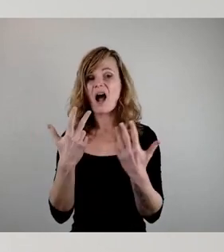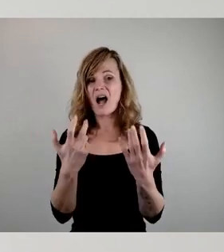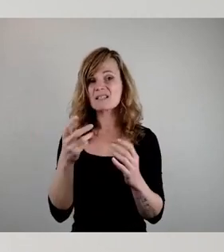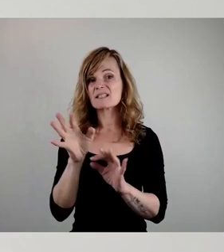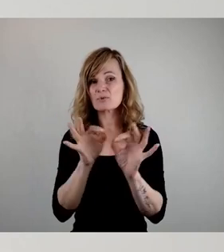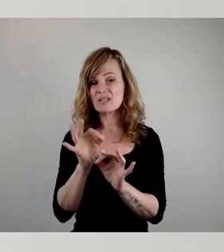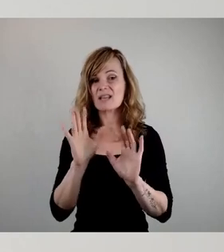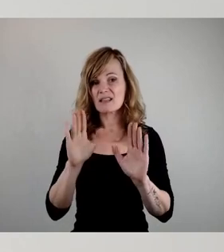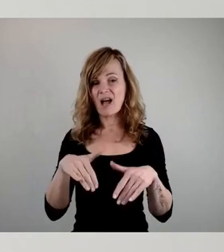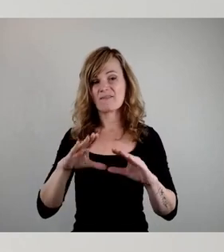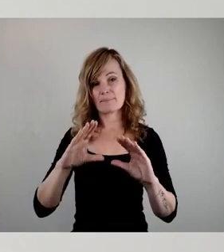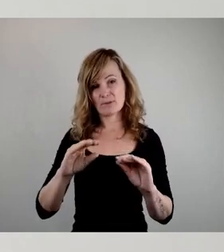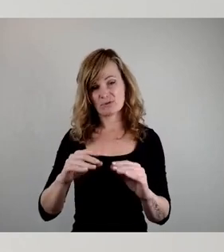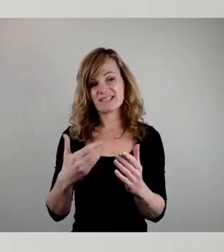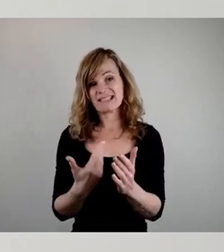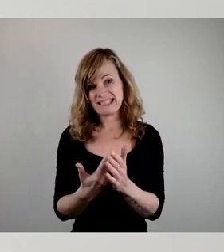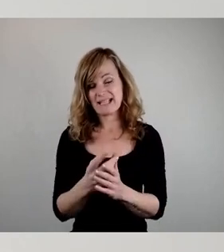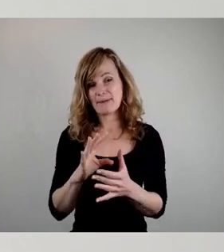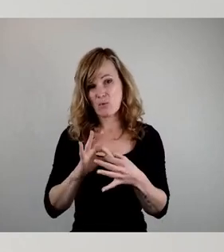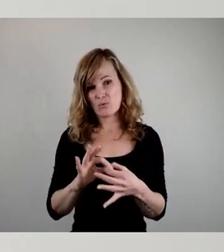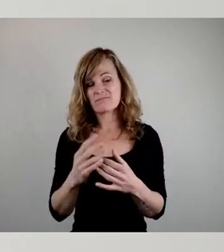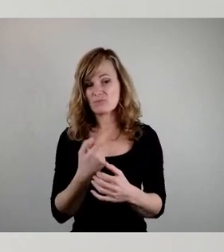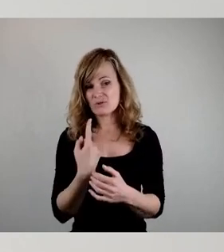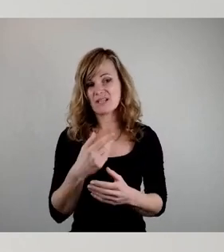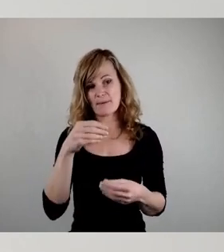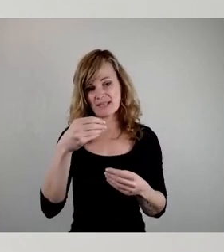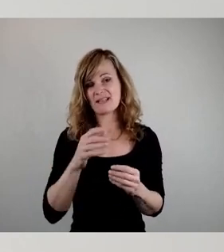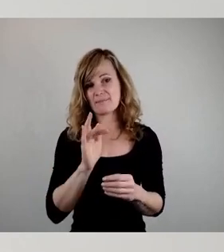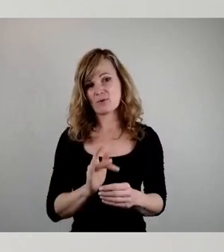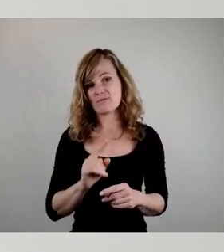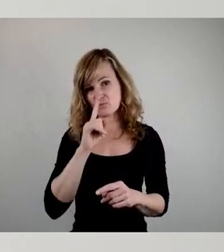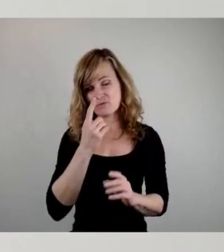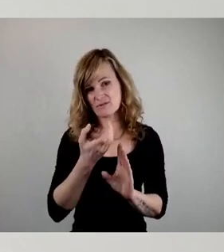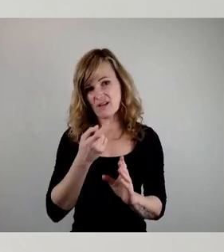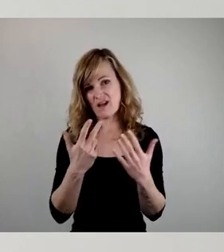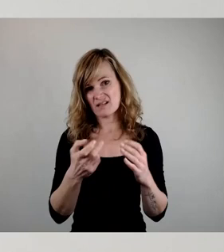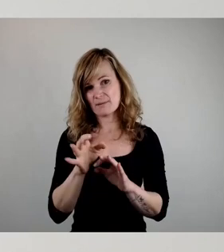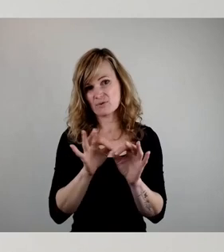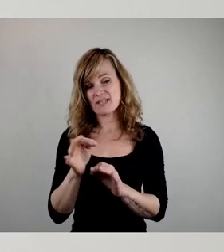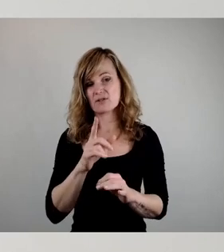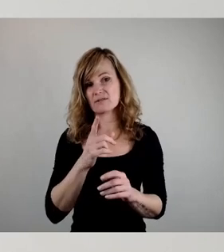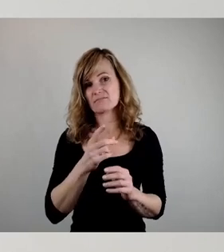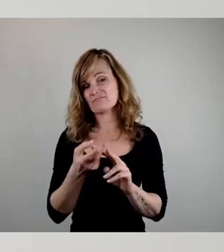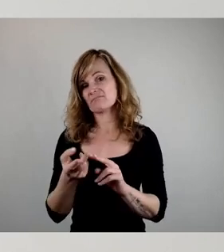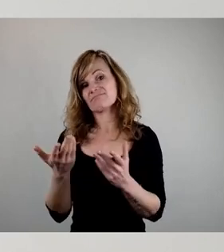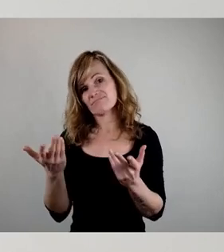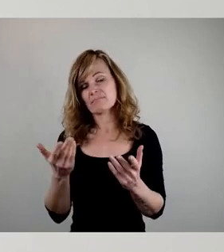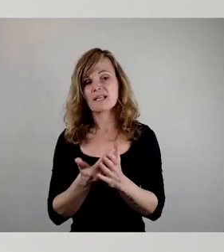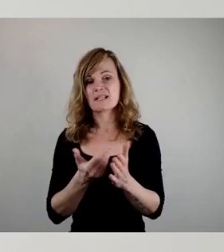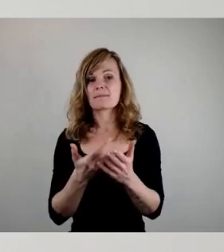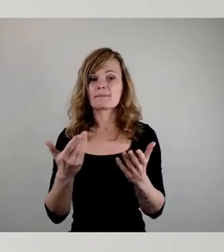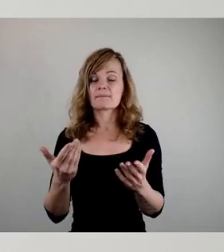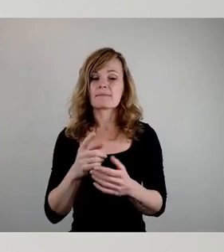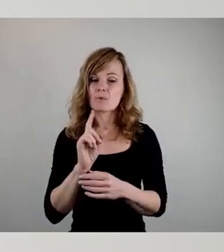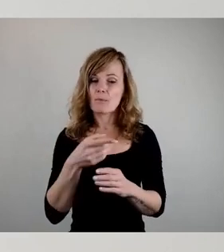betroffen. Also insofern glaube ich, dass es richtig wäre, sich sozusagen dort nochmal